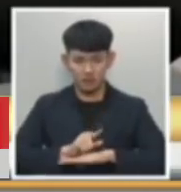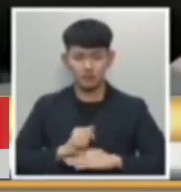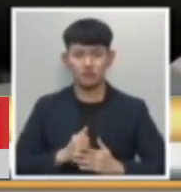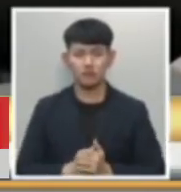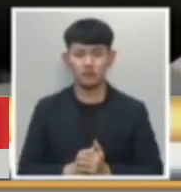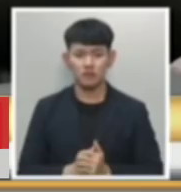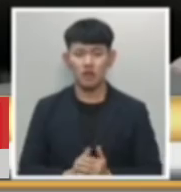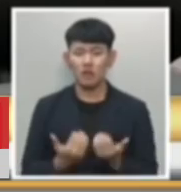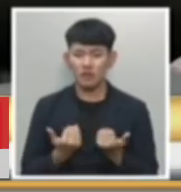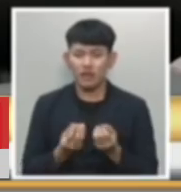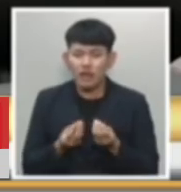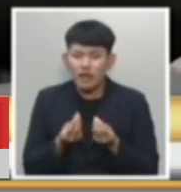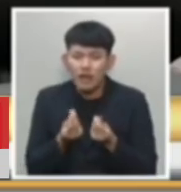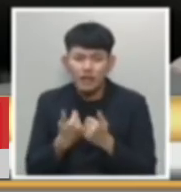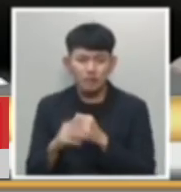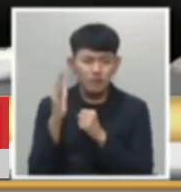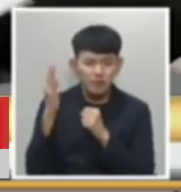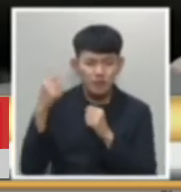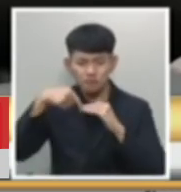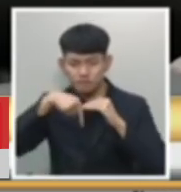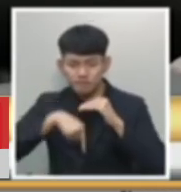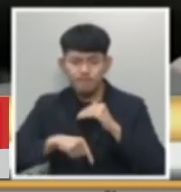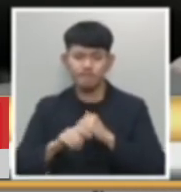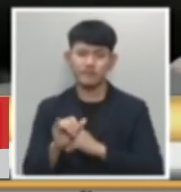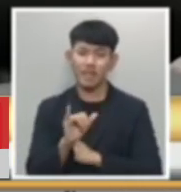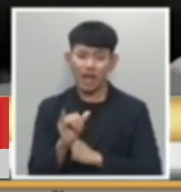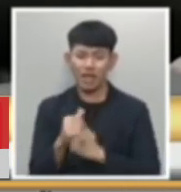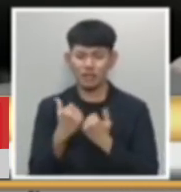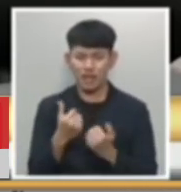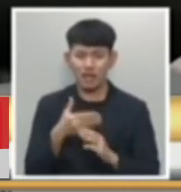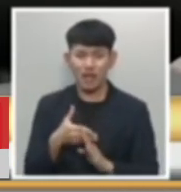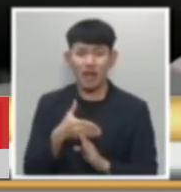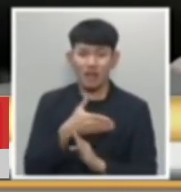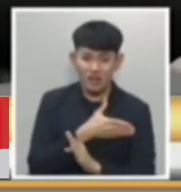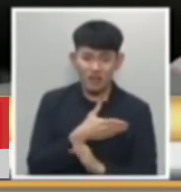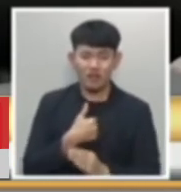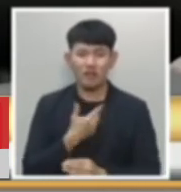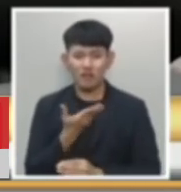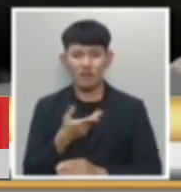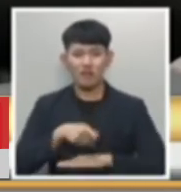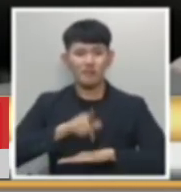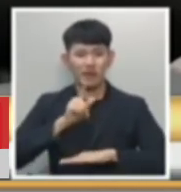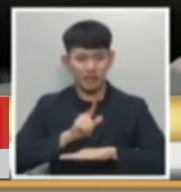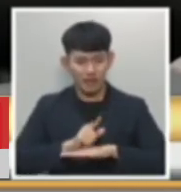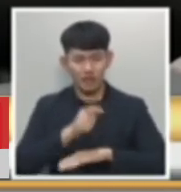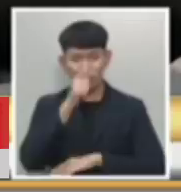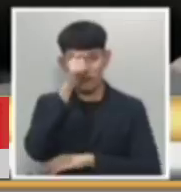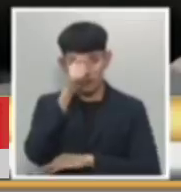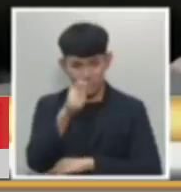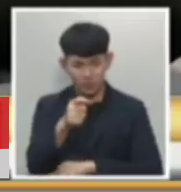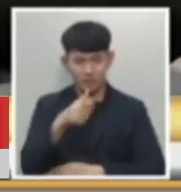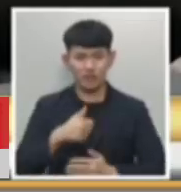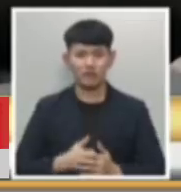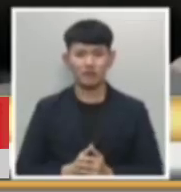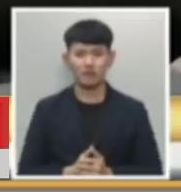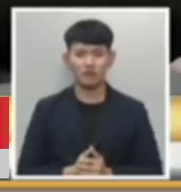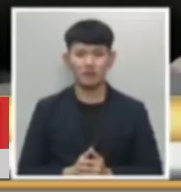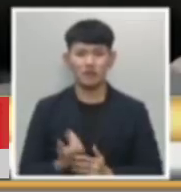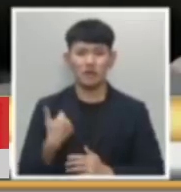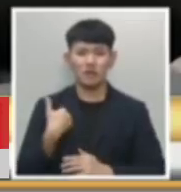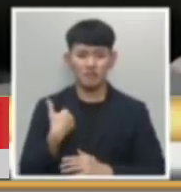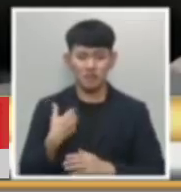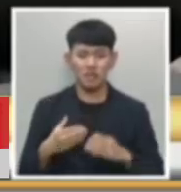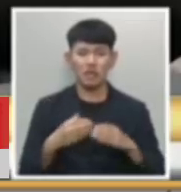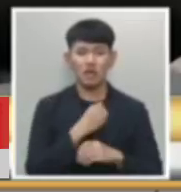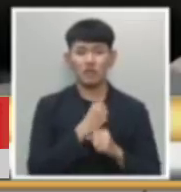ลงไปในรายละเอียดก็ผมขออนุญาตกราบเรียนท่านประธานด้วยความเคารพว่ามีหน่วยงานของ